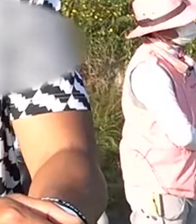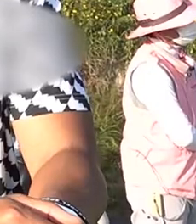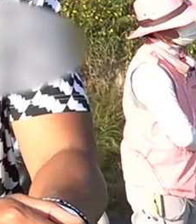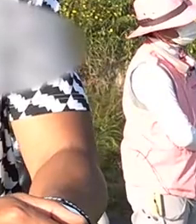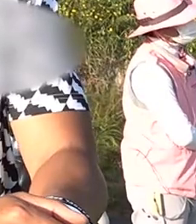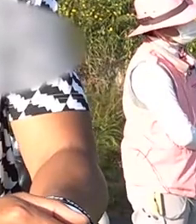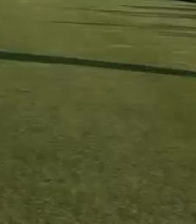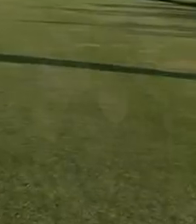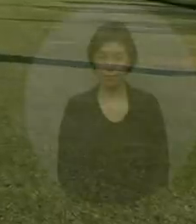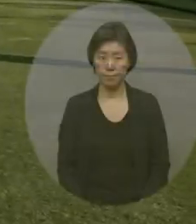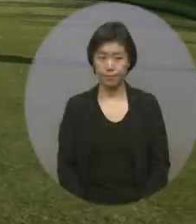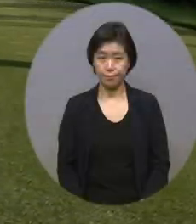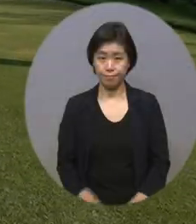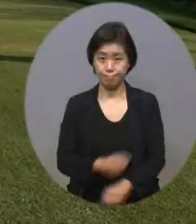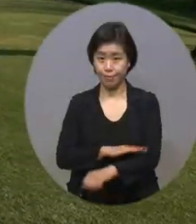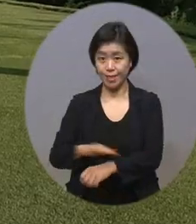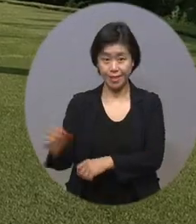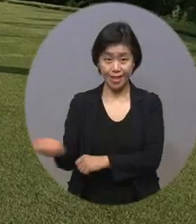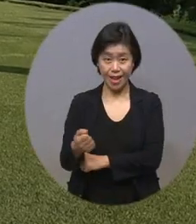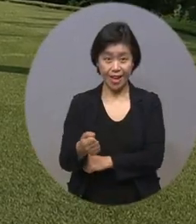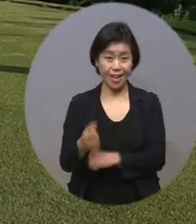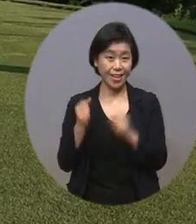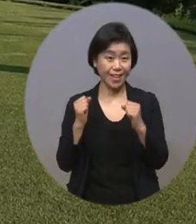굿샷! 굿샷!